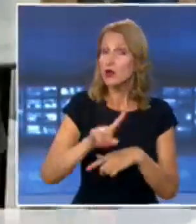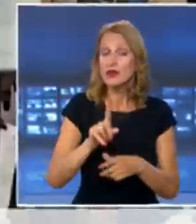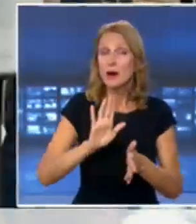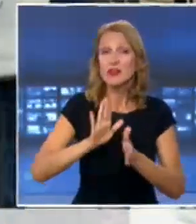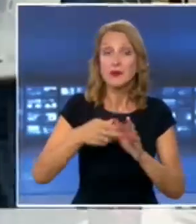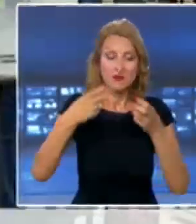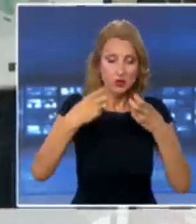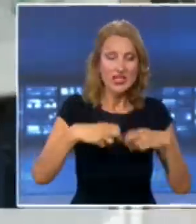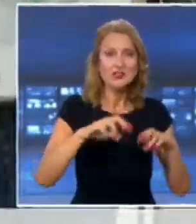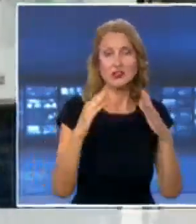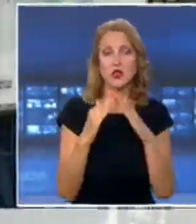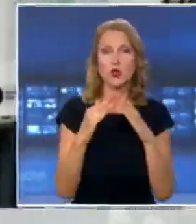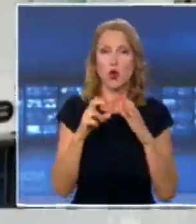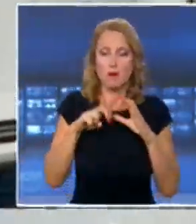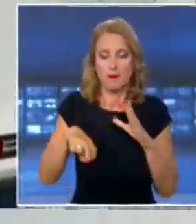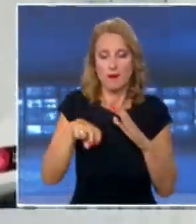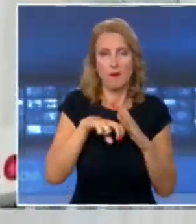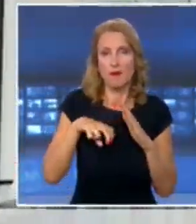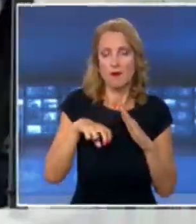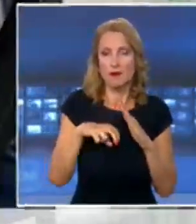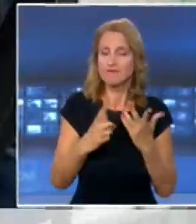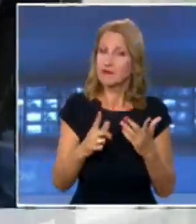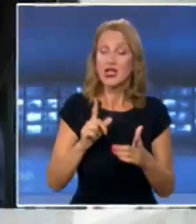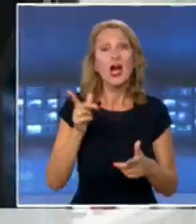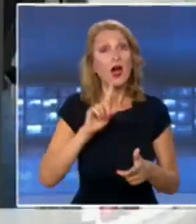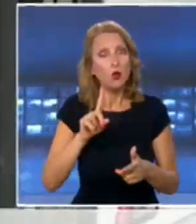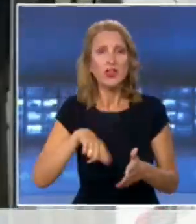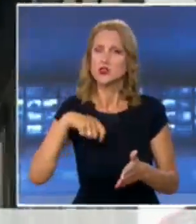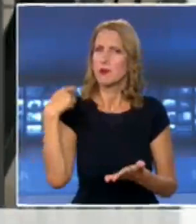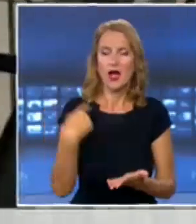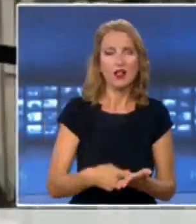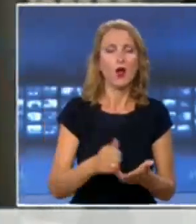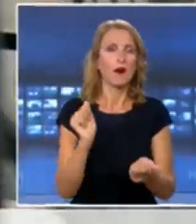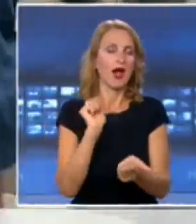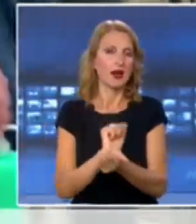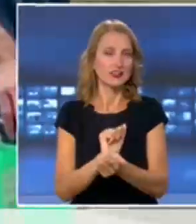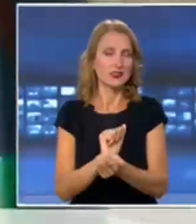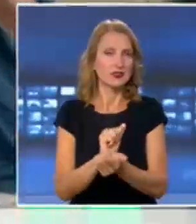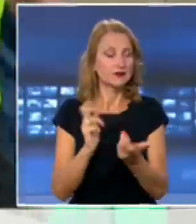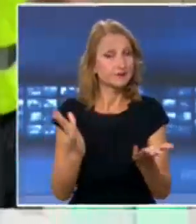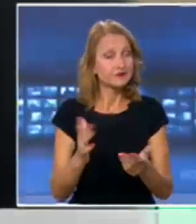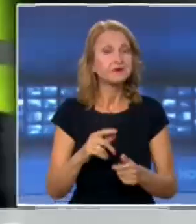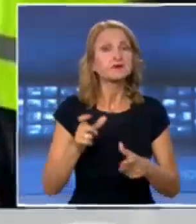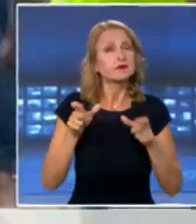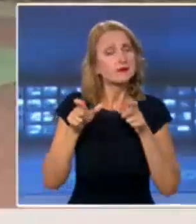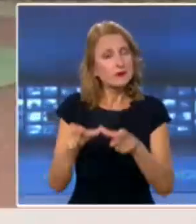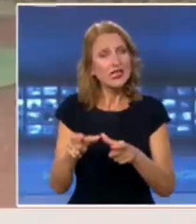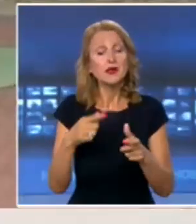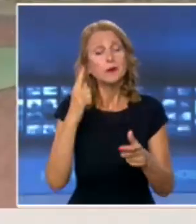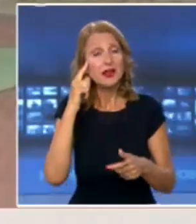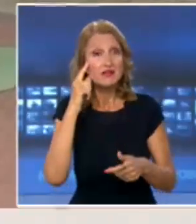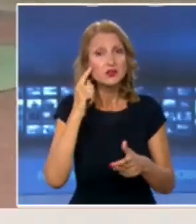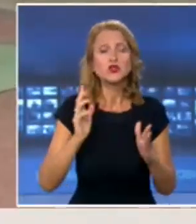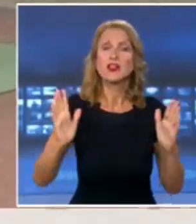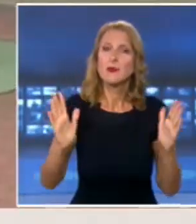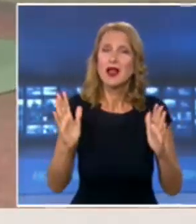домовете си без основателна причина. Заплашени са с глоби и арести. Карантината предвижда намаляване на максималния брой хора, които могат